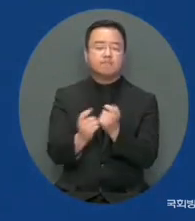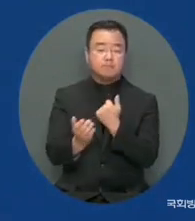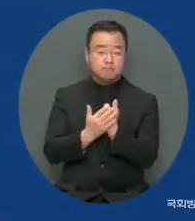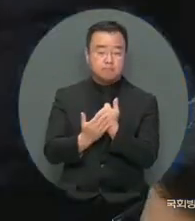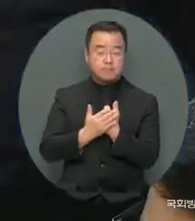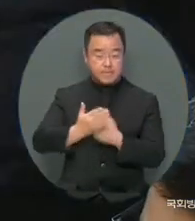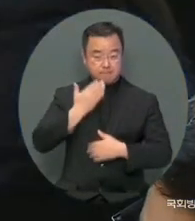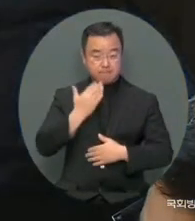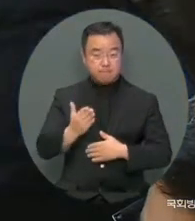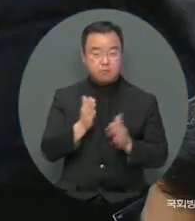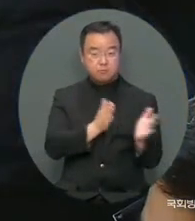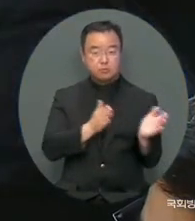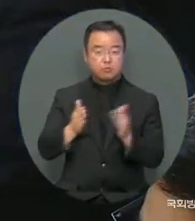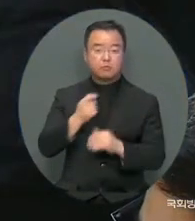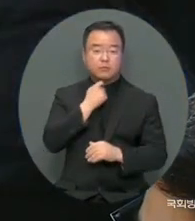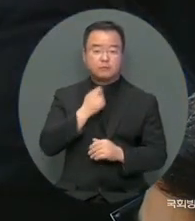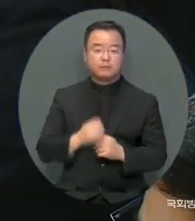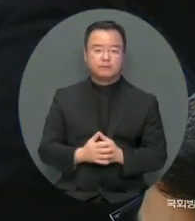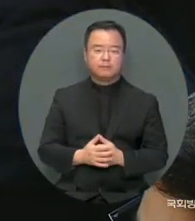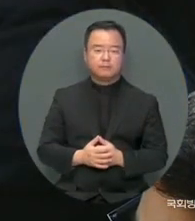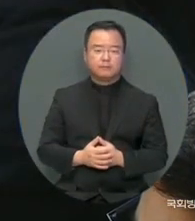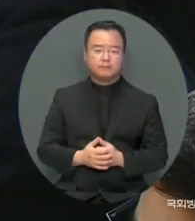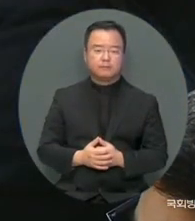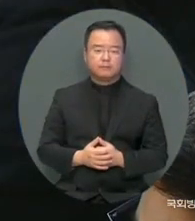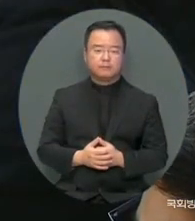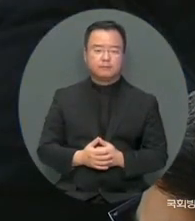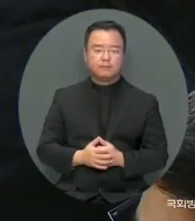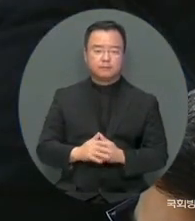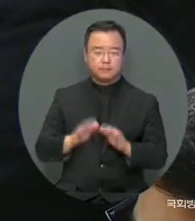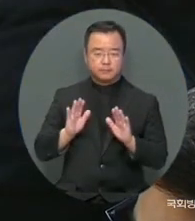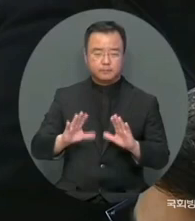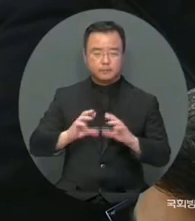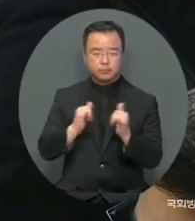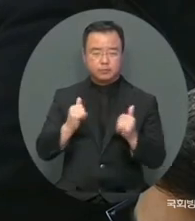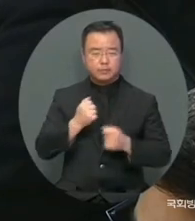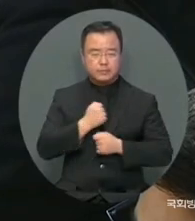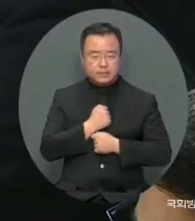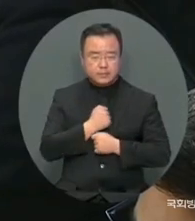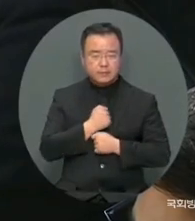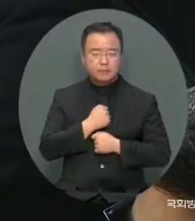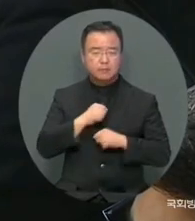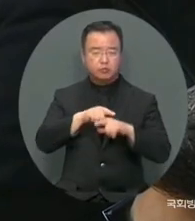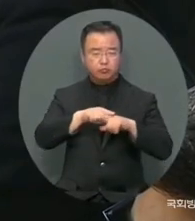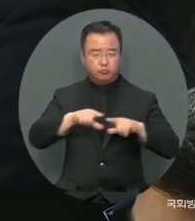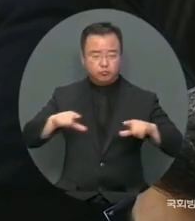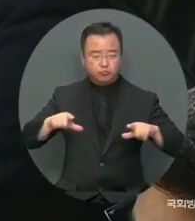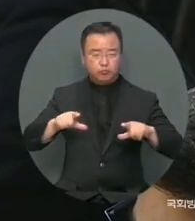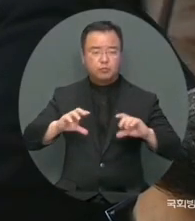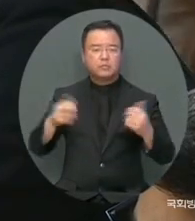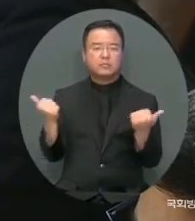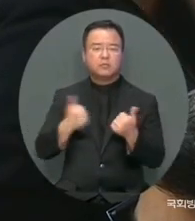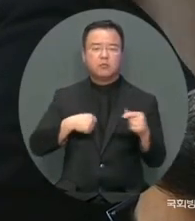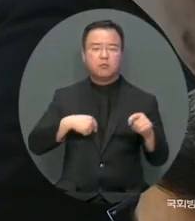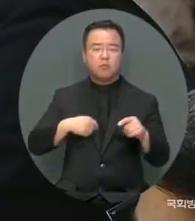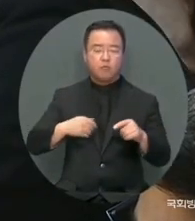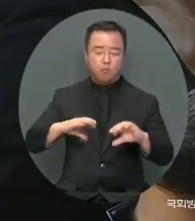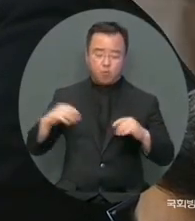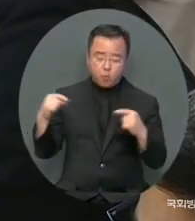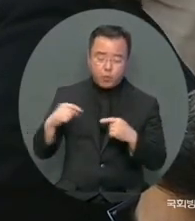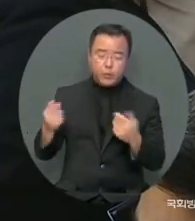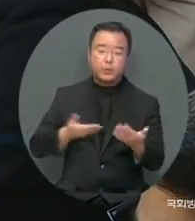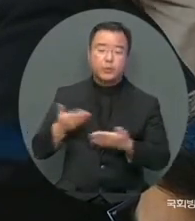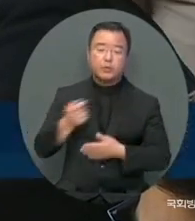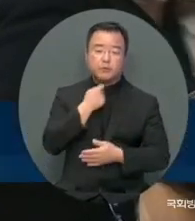길을 열겠습니다. 국민을 지키는 균형 있는 의회 외교를 추진하겠습니다. 미국과